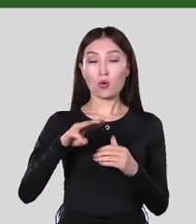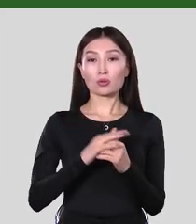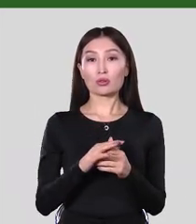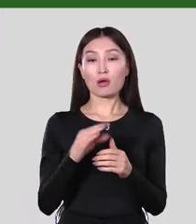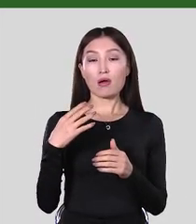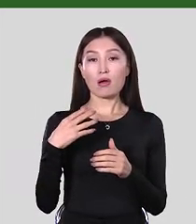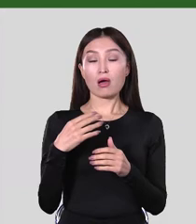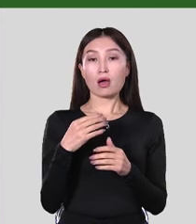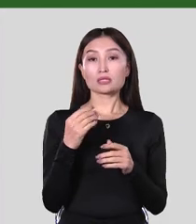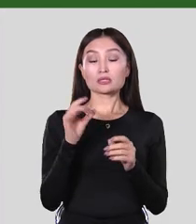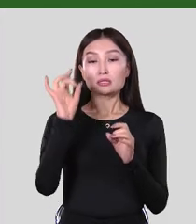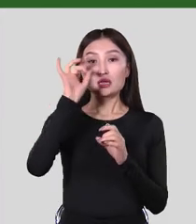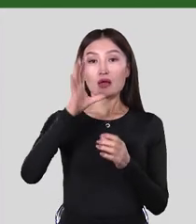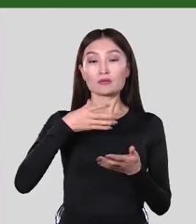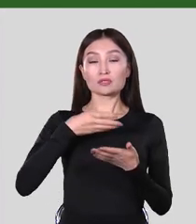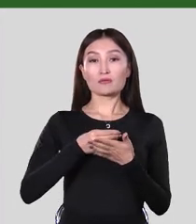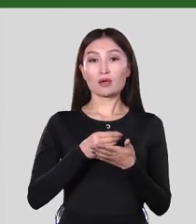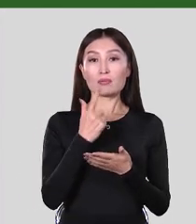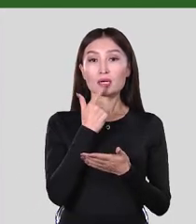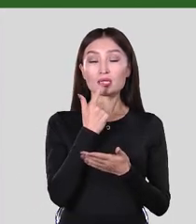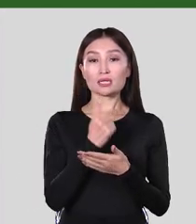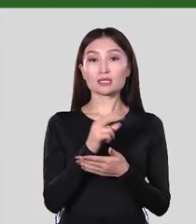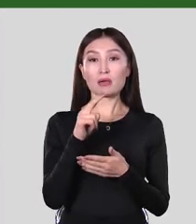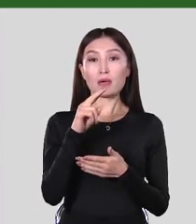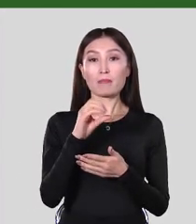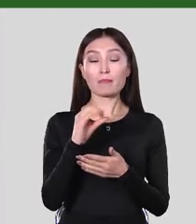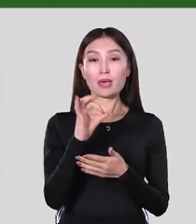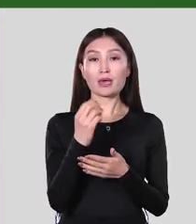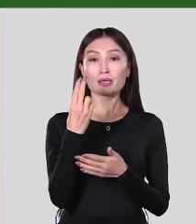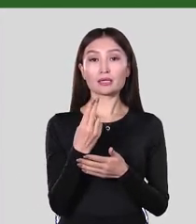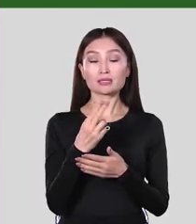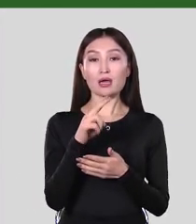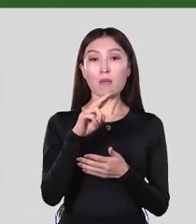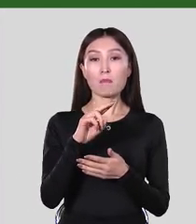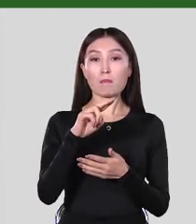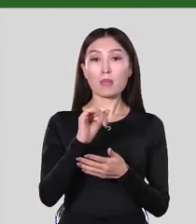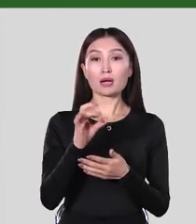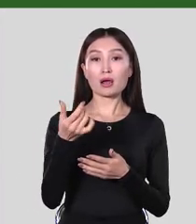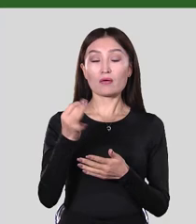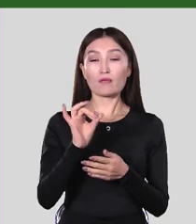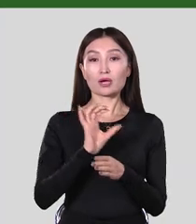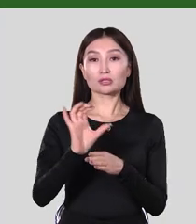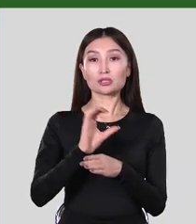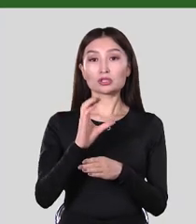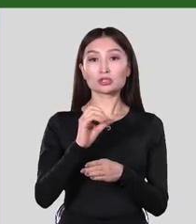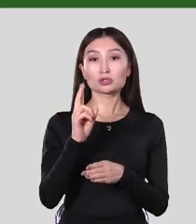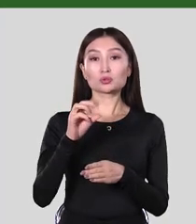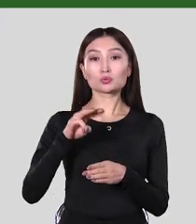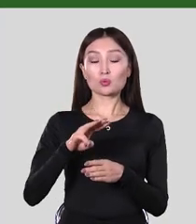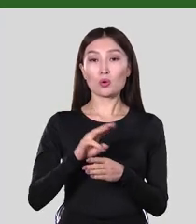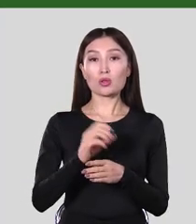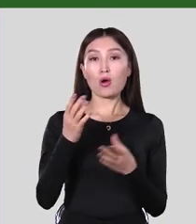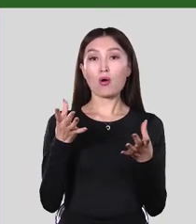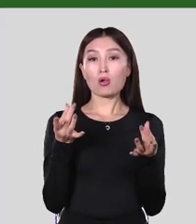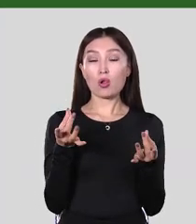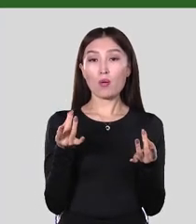Французская Гиана славится своим жгучим красным перцем. В Парагвае разводят скот, выращивают